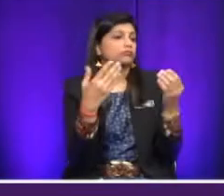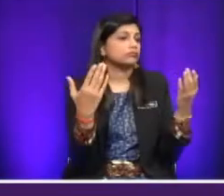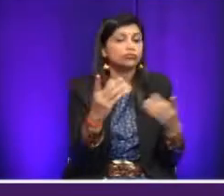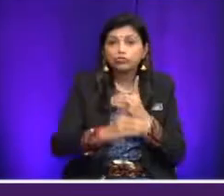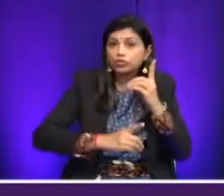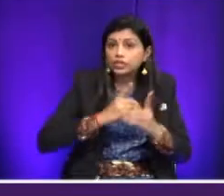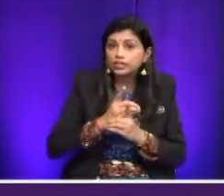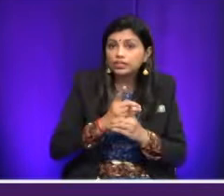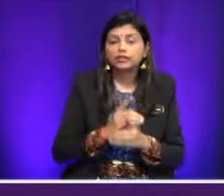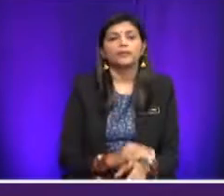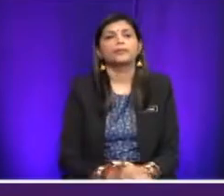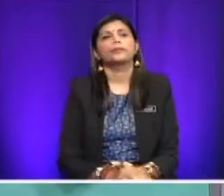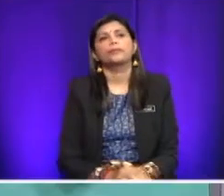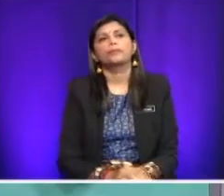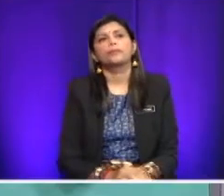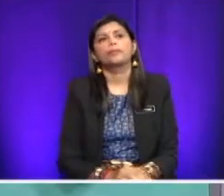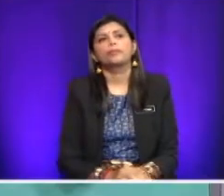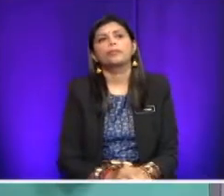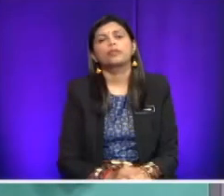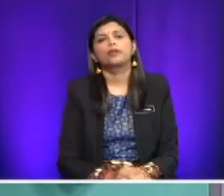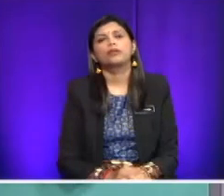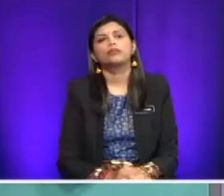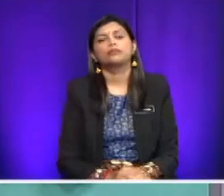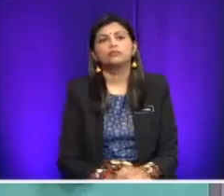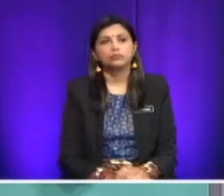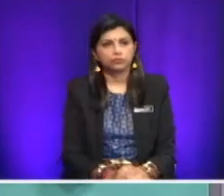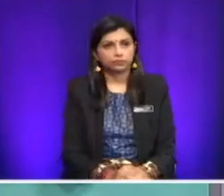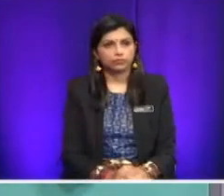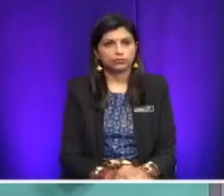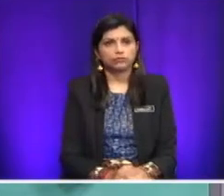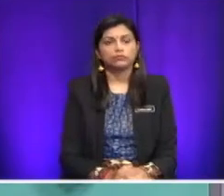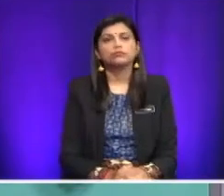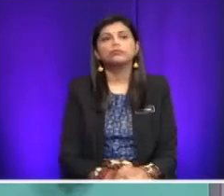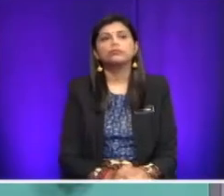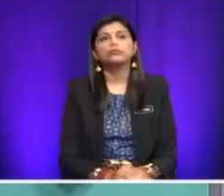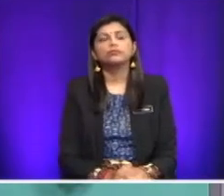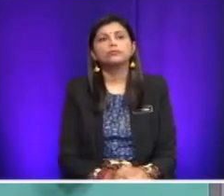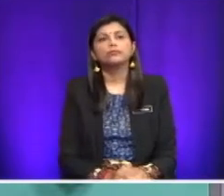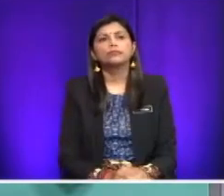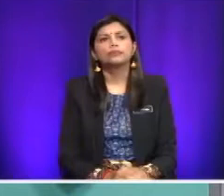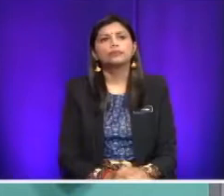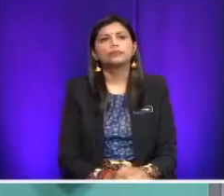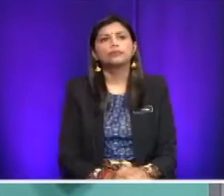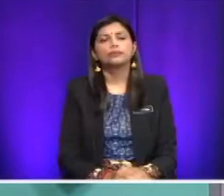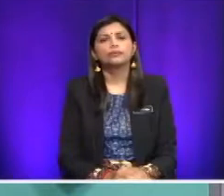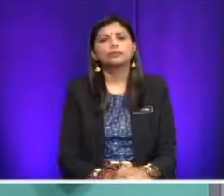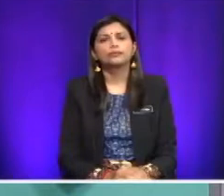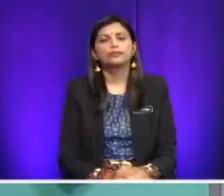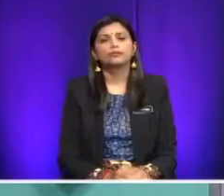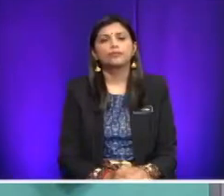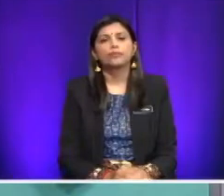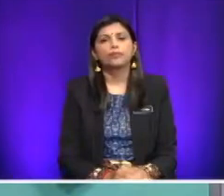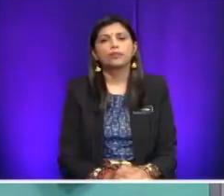taulah persaingan mereka Apple di sejarah opening produk mereka tuh perlu tahu lah dan juga mempunyai Okelah itu pergi ke bentuk